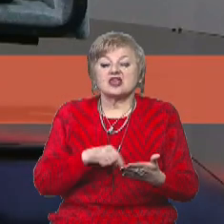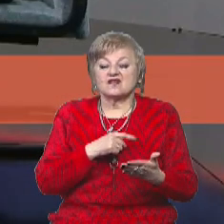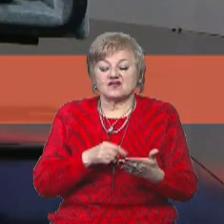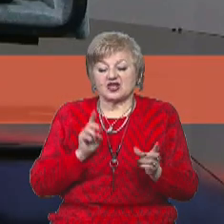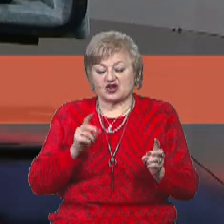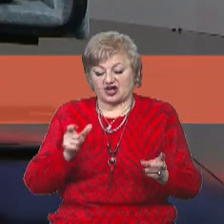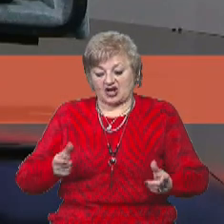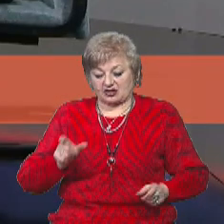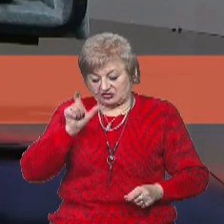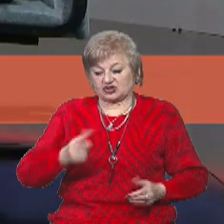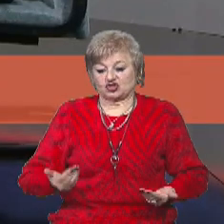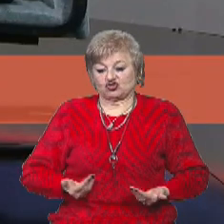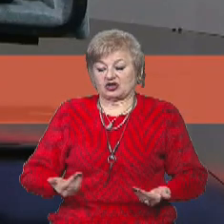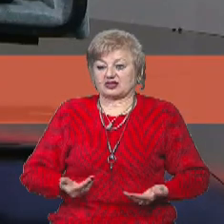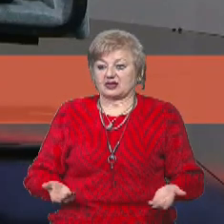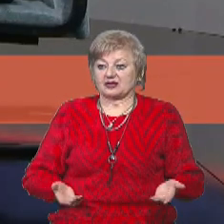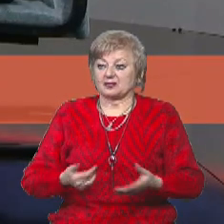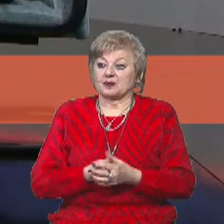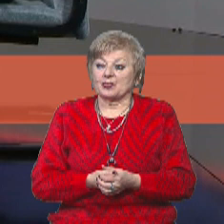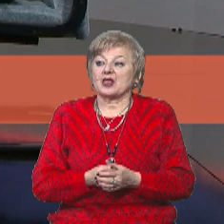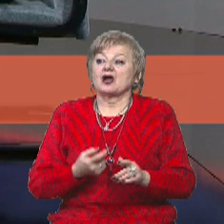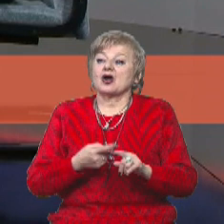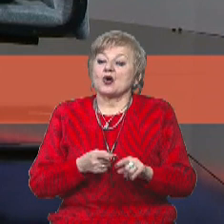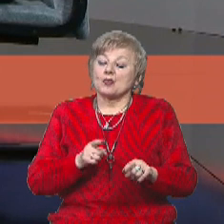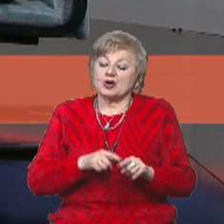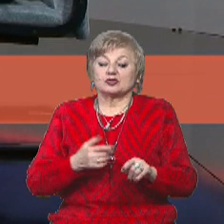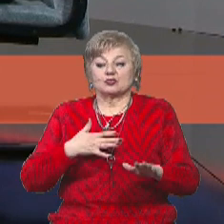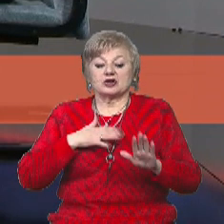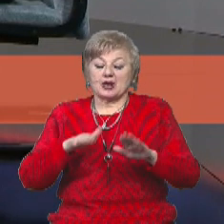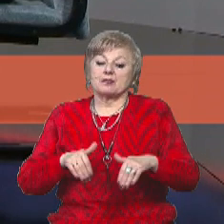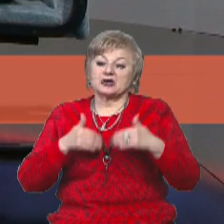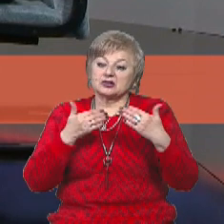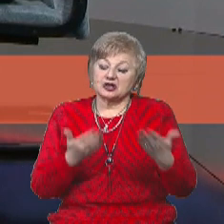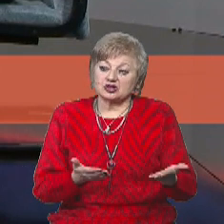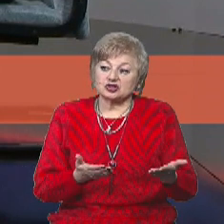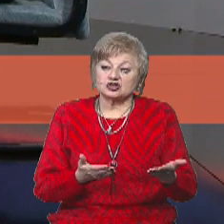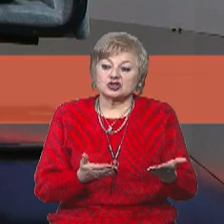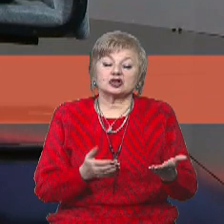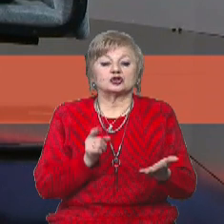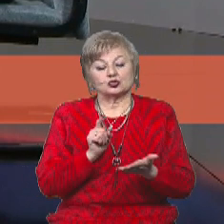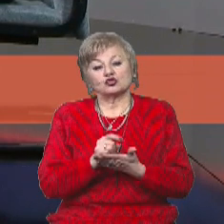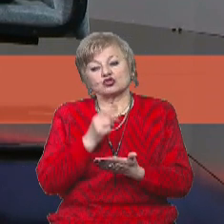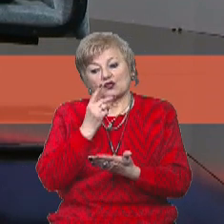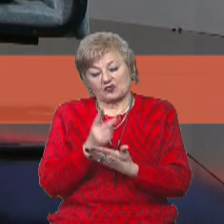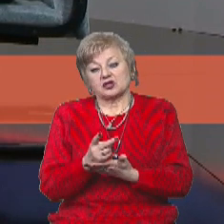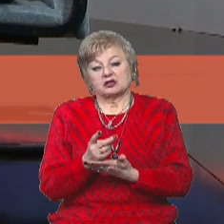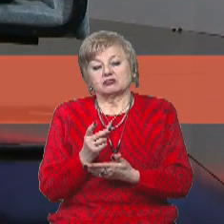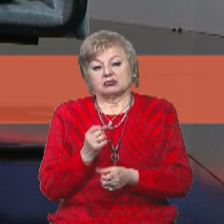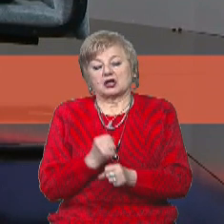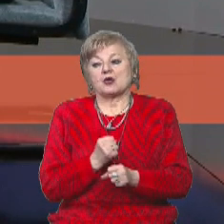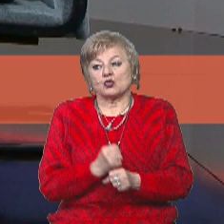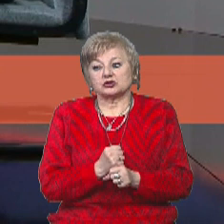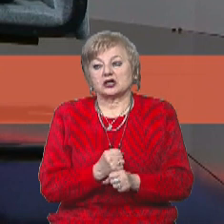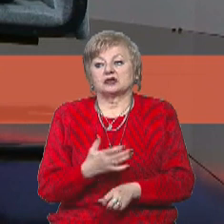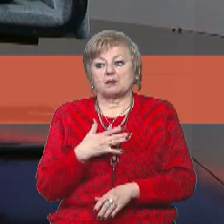мешканець міста. Тетяна каже, довгоносики і дивоочки. Да, тому я запропонував цю систему, яким чином вона має виглядати і працювати. До речі,